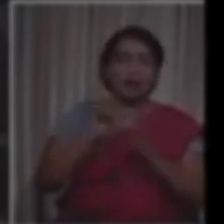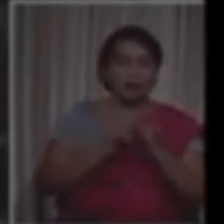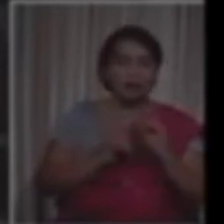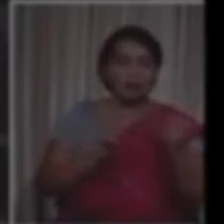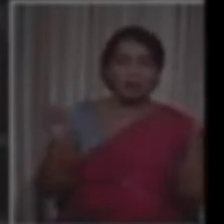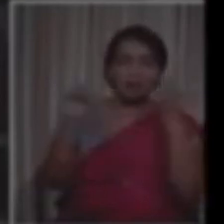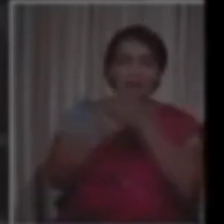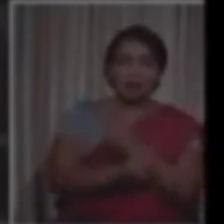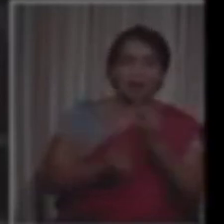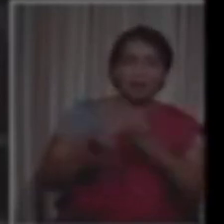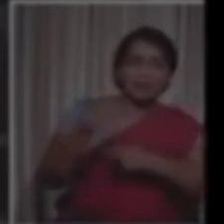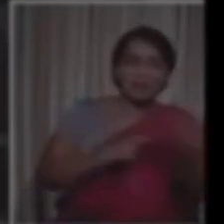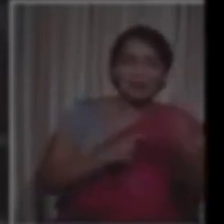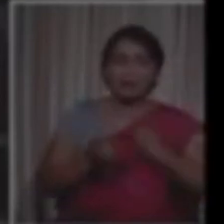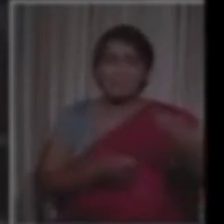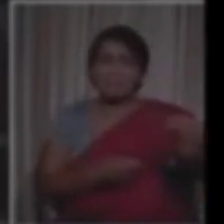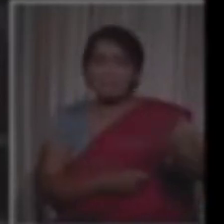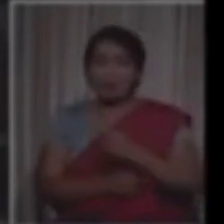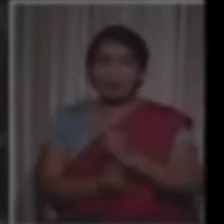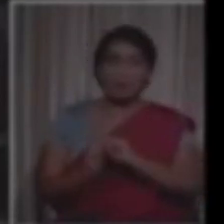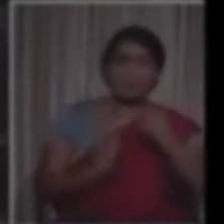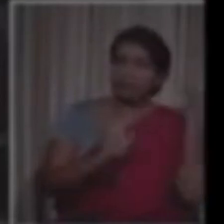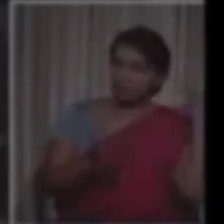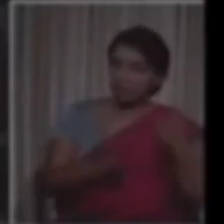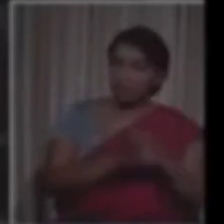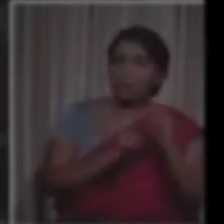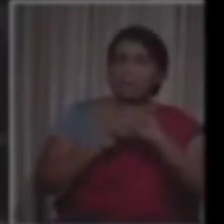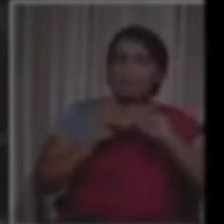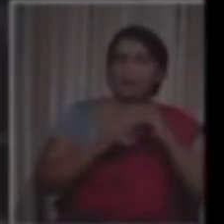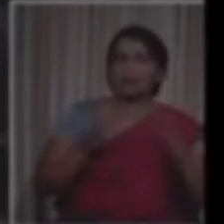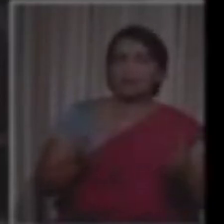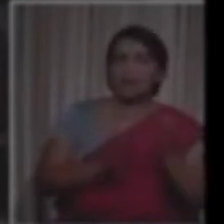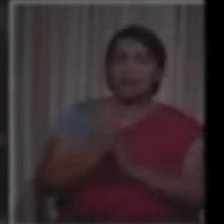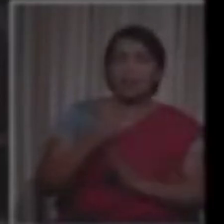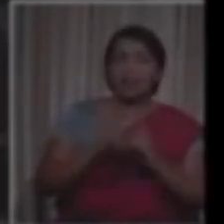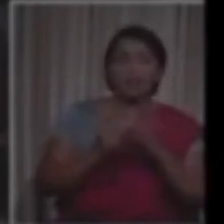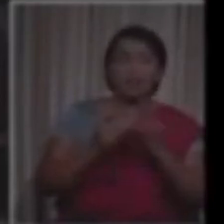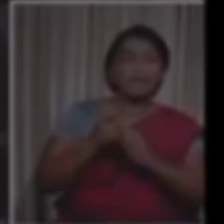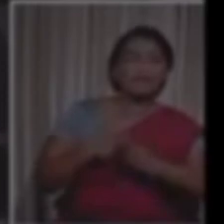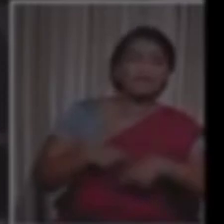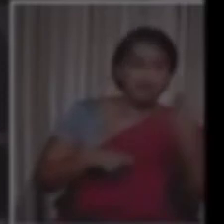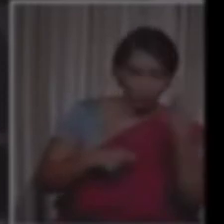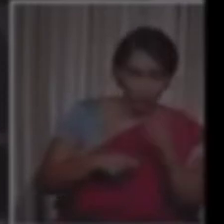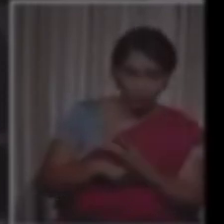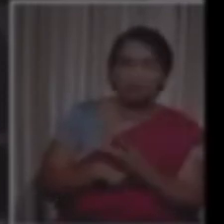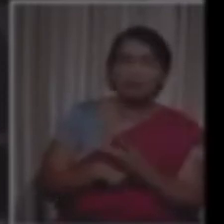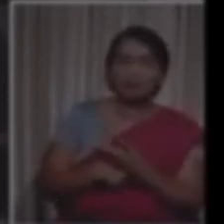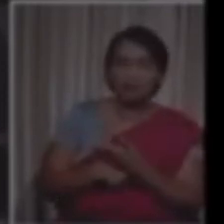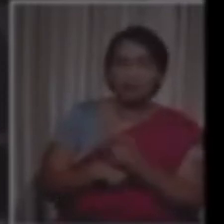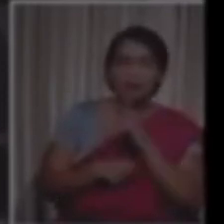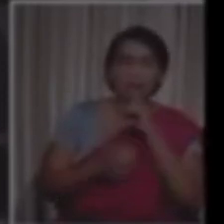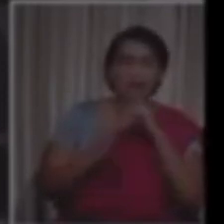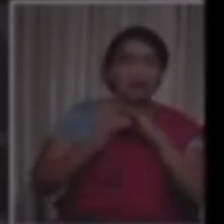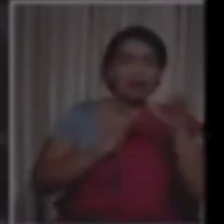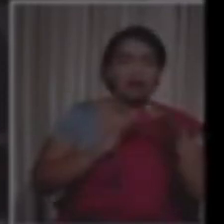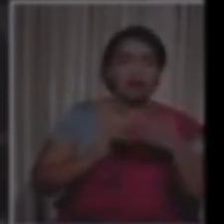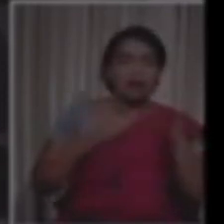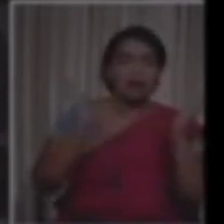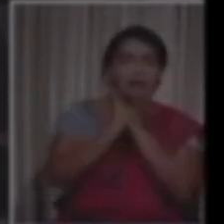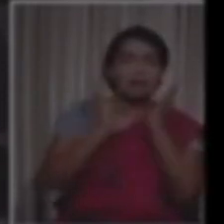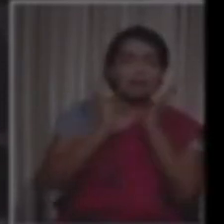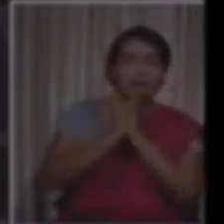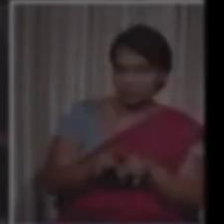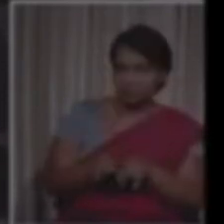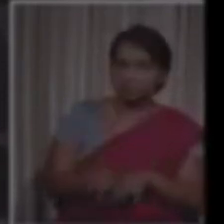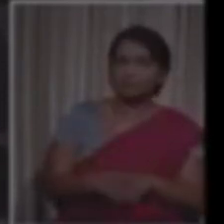මෙහෙට අලවි වුණු ඉතිහාසයක් මේ පාර්ලිමේන්තුවේ තිබෙනවා. මන්ත්‍රීවරු විකිණෙනවා හරියට ගම්වල තේක ගහට වටා අඩි ගන්න